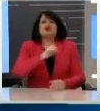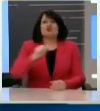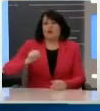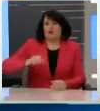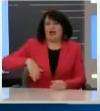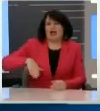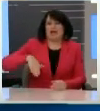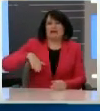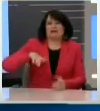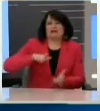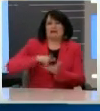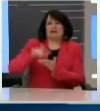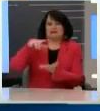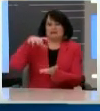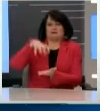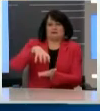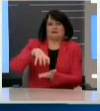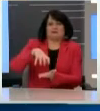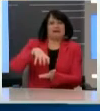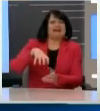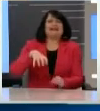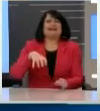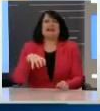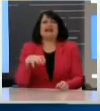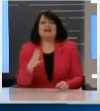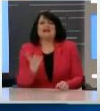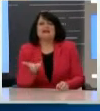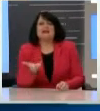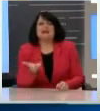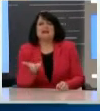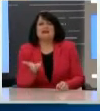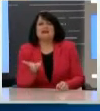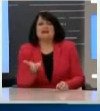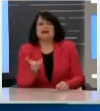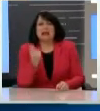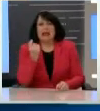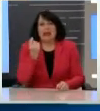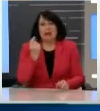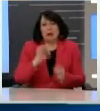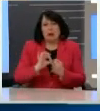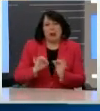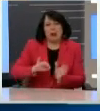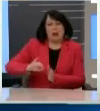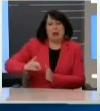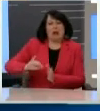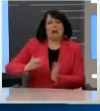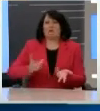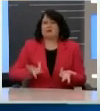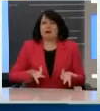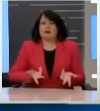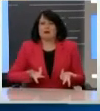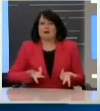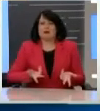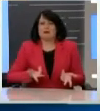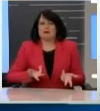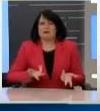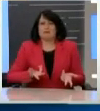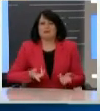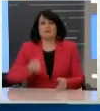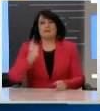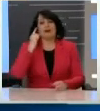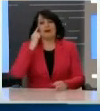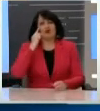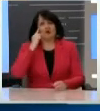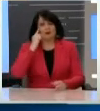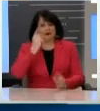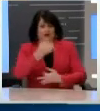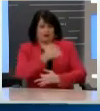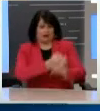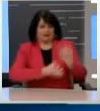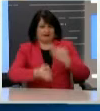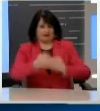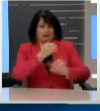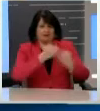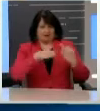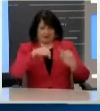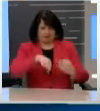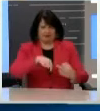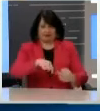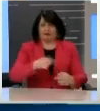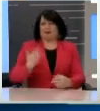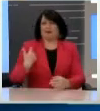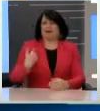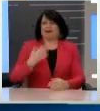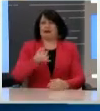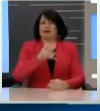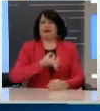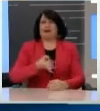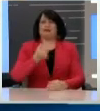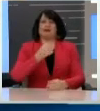αυτό το σχέδιο φαίνεται ως μία μικρή υποσημείωση. Νομίζω ότι η τοποθέτησή σας και σήμερα που λέει ότι